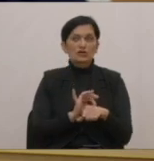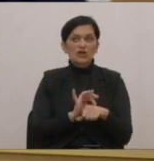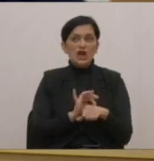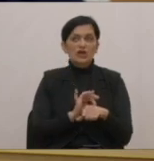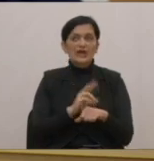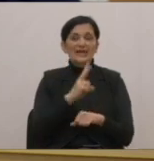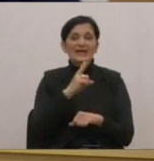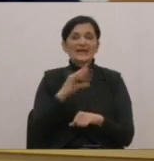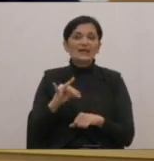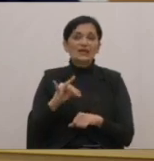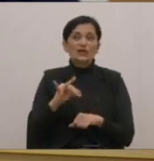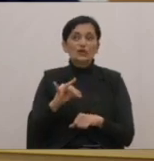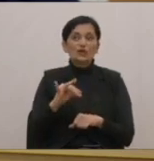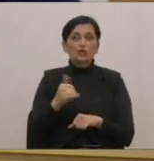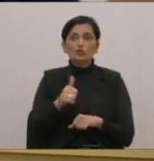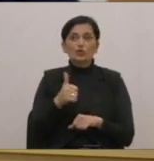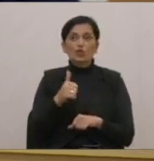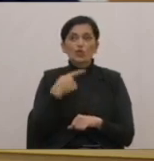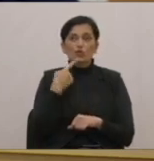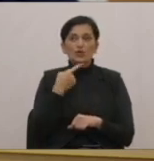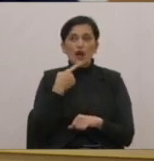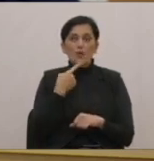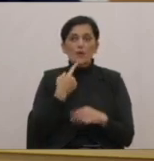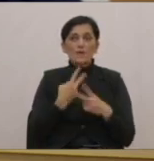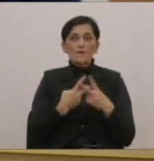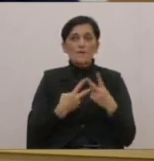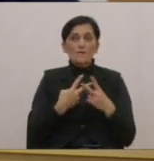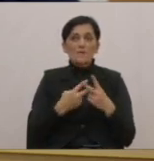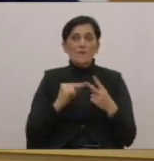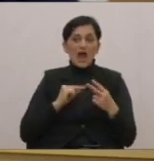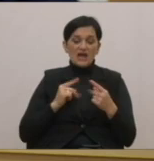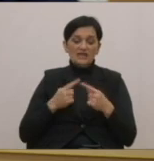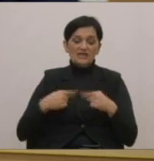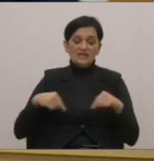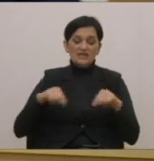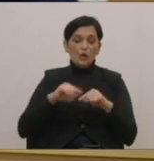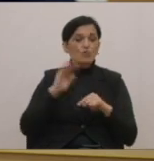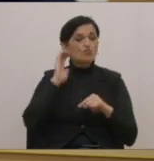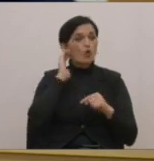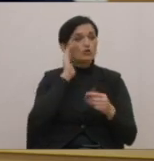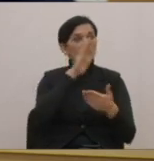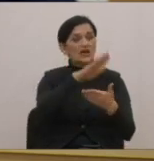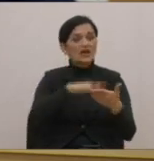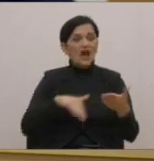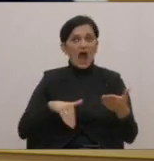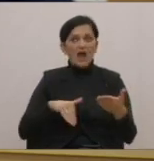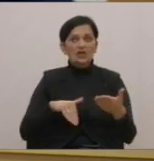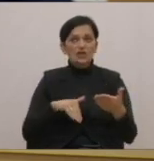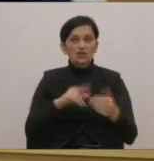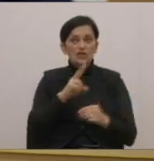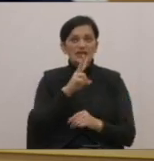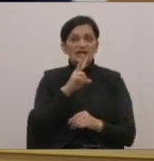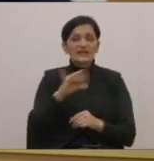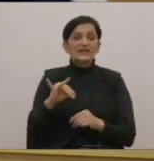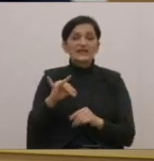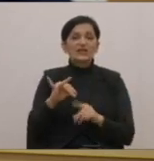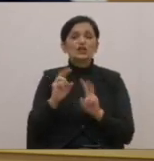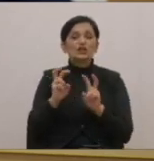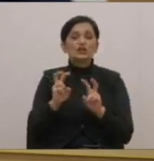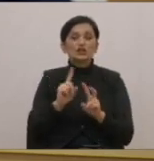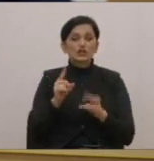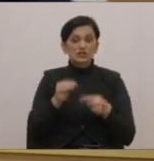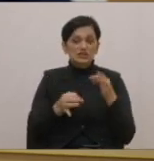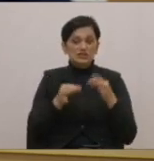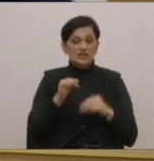ის როგორ ამბობს პოტენციალური დაცებულება მოსმენის გარეშე. ანუ რაღაცნაირად კი ხო ნიშნავს იმას, რომ